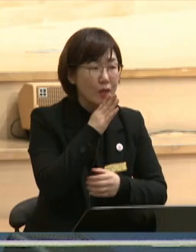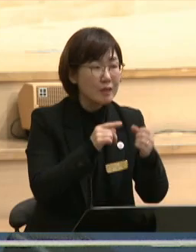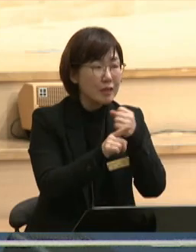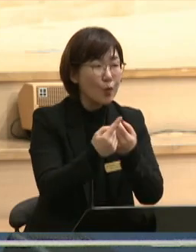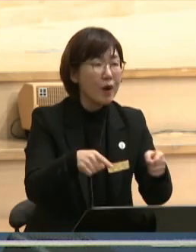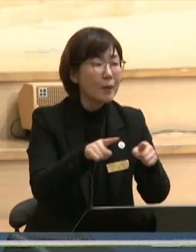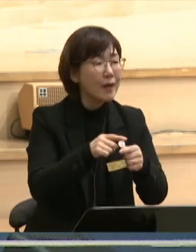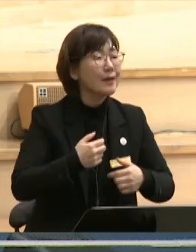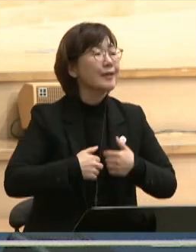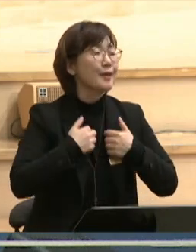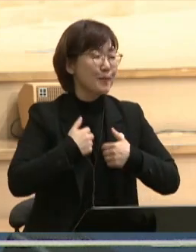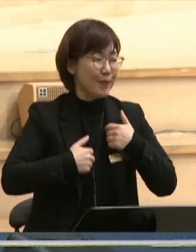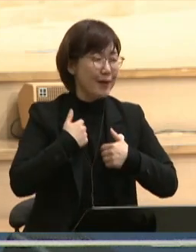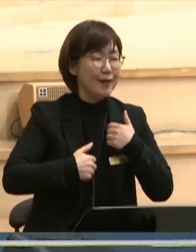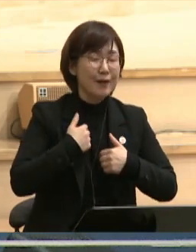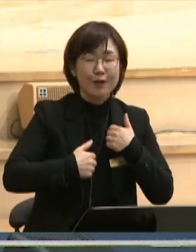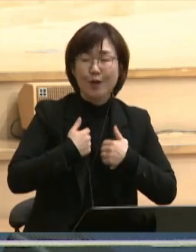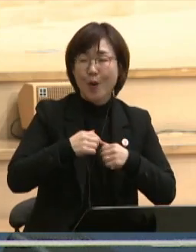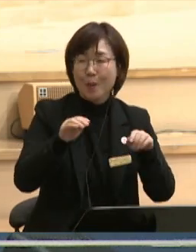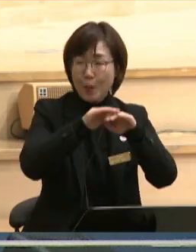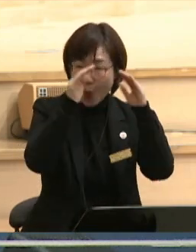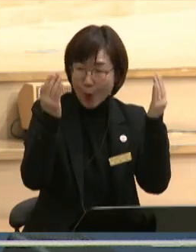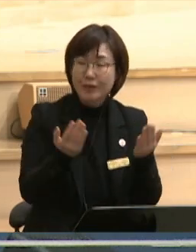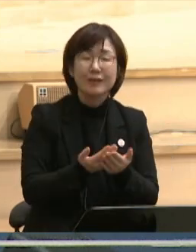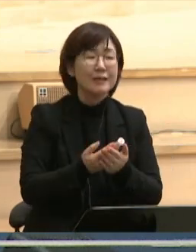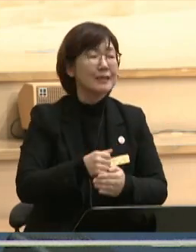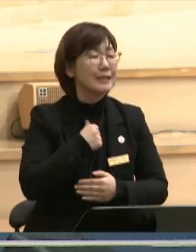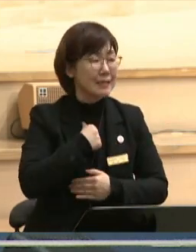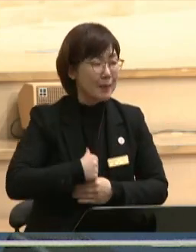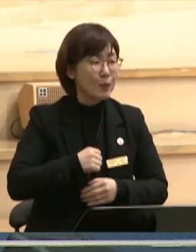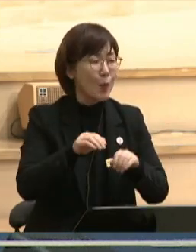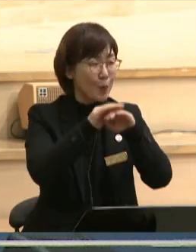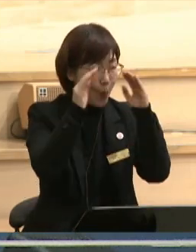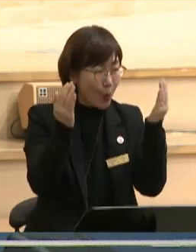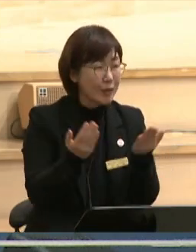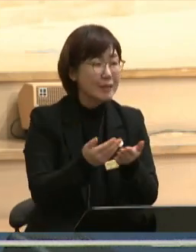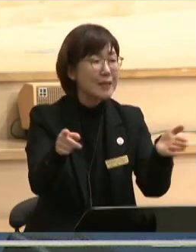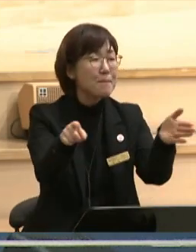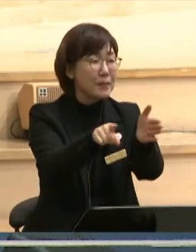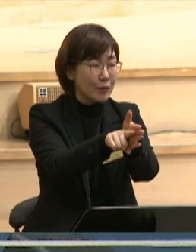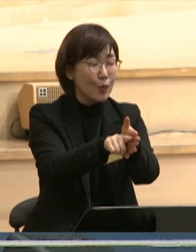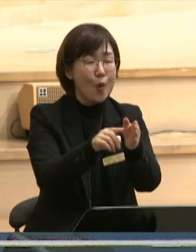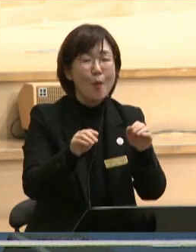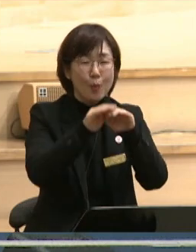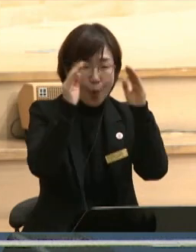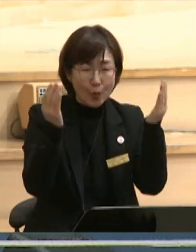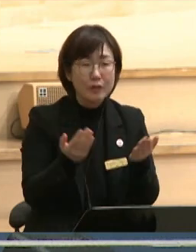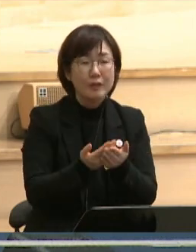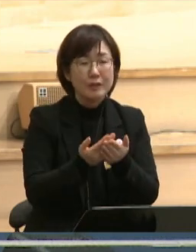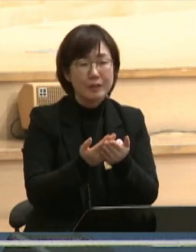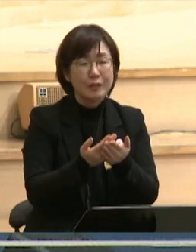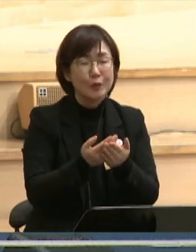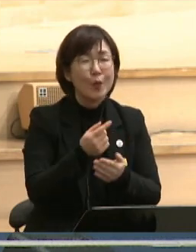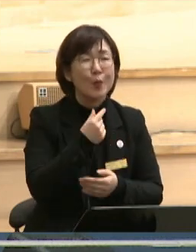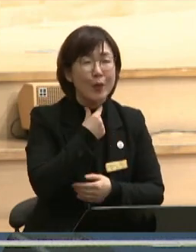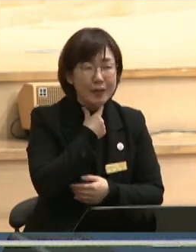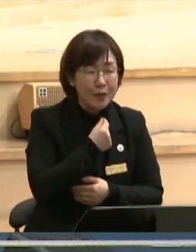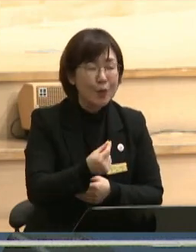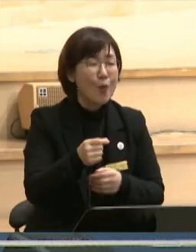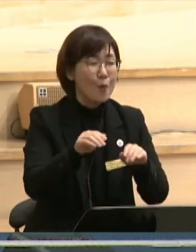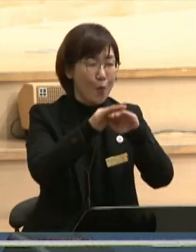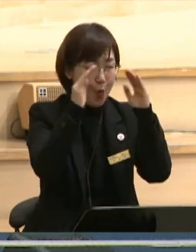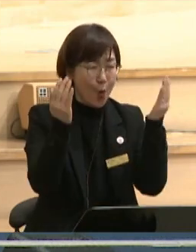진리와 함께 기뻐하고 모든 것을 참고 모든 것을 믿고 모든 것을 바라고 모든